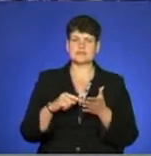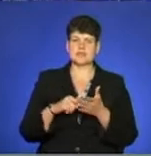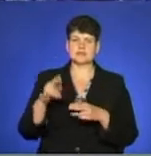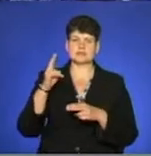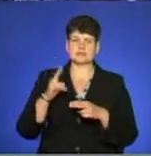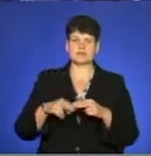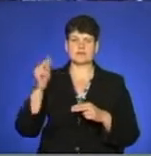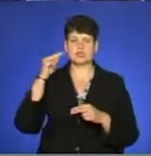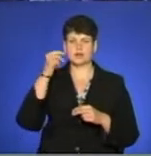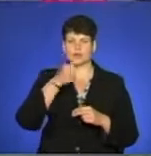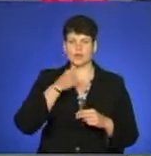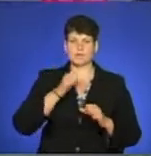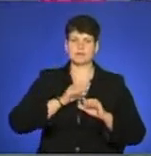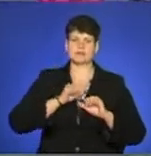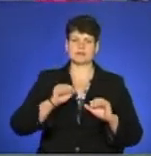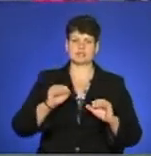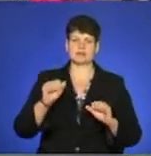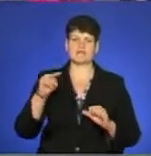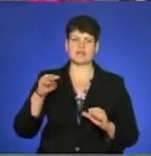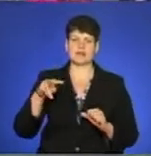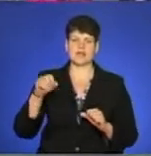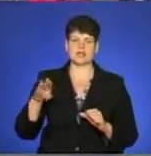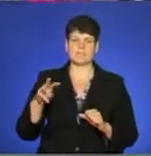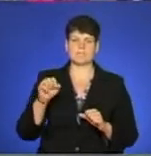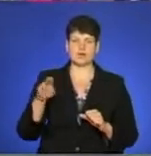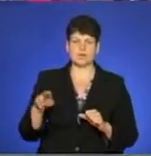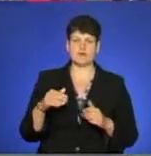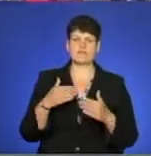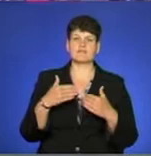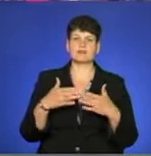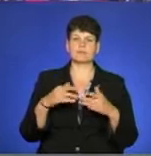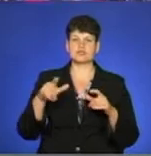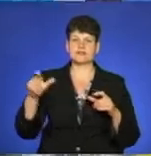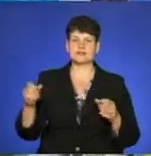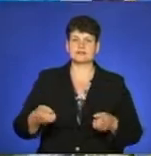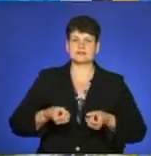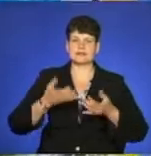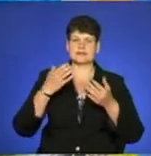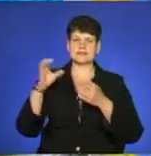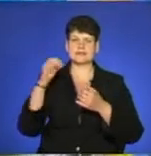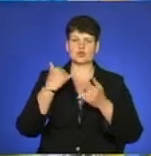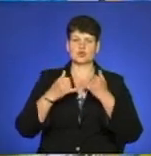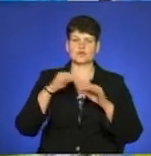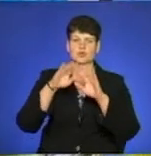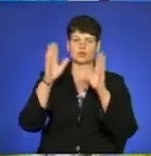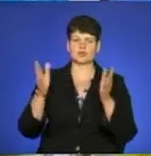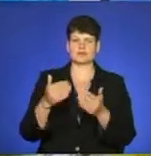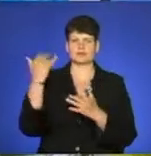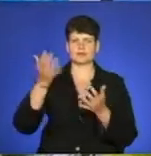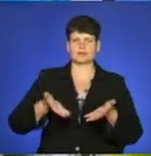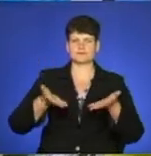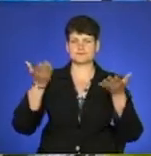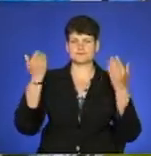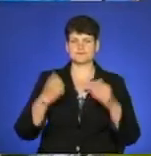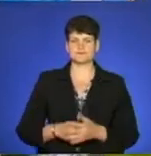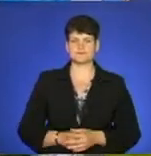завершення навчального року патріотичним флешмобом. Випускники запустили в небо синьо-жовті кульки.